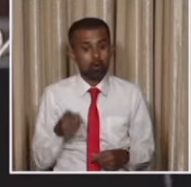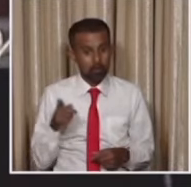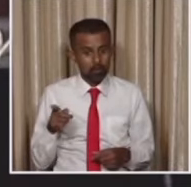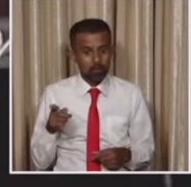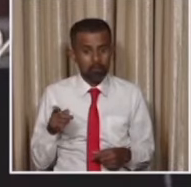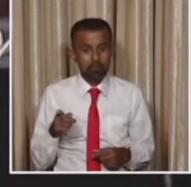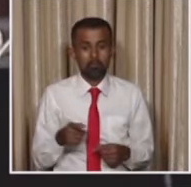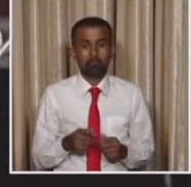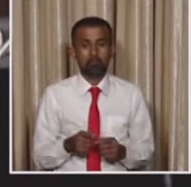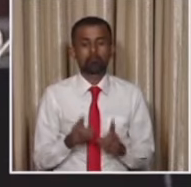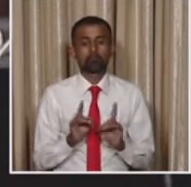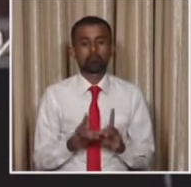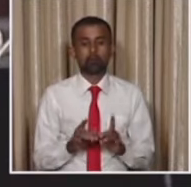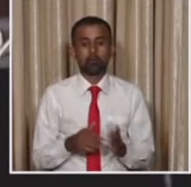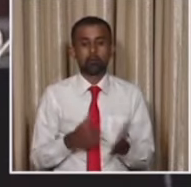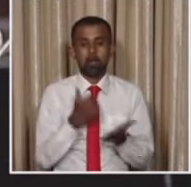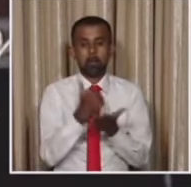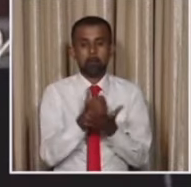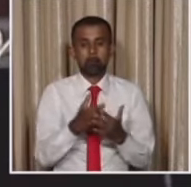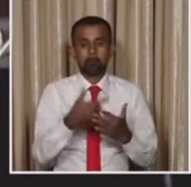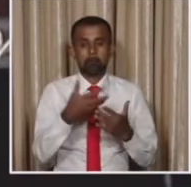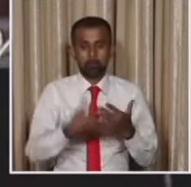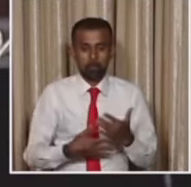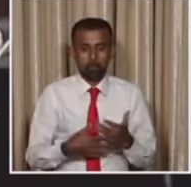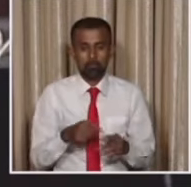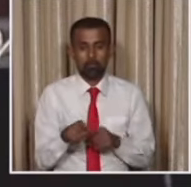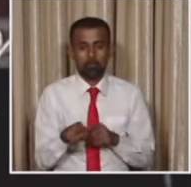දේ කරන්නමයි. මහබැංකු වාර්තාවට අනුව